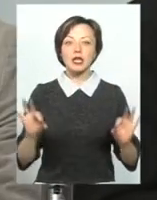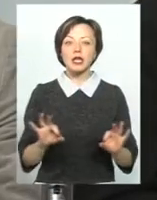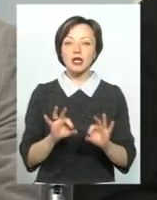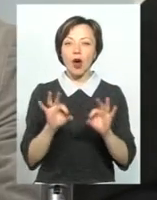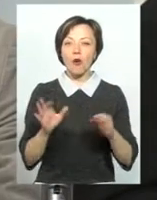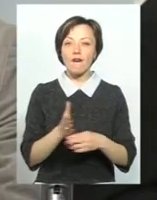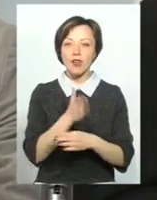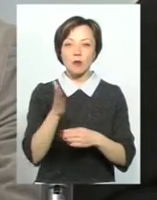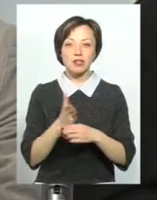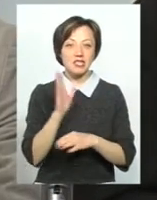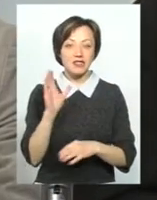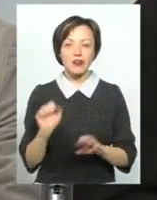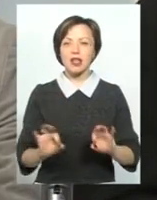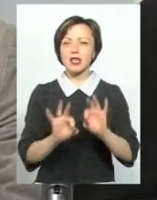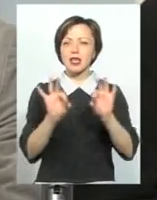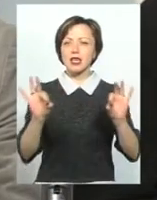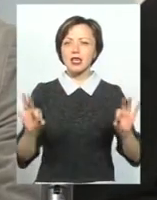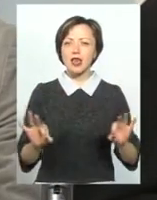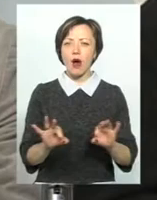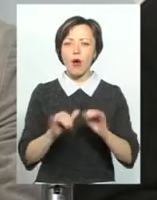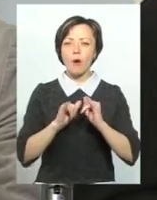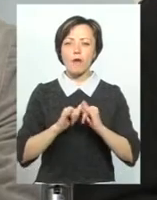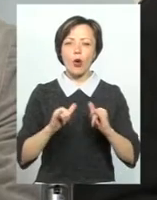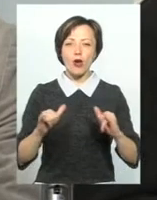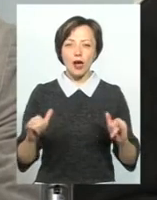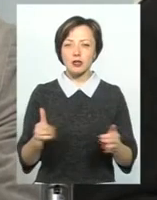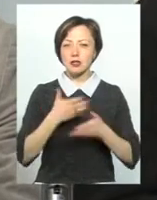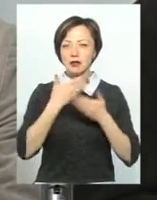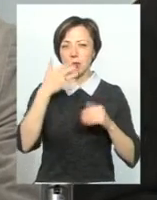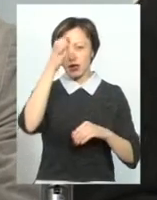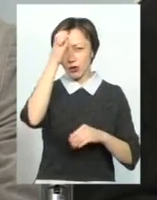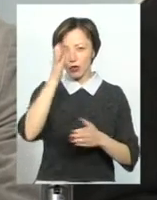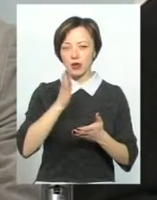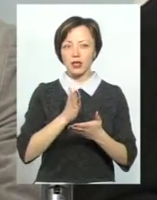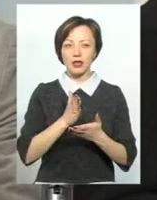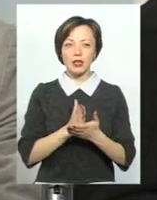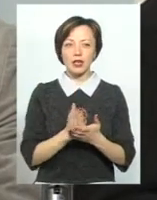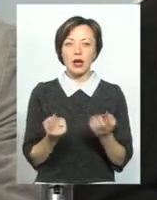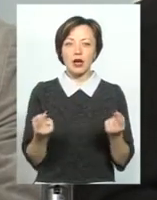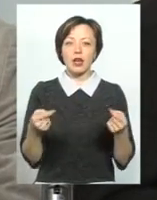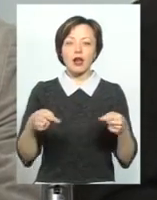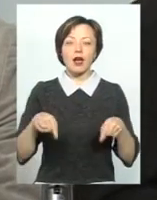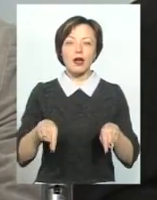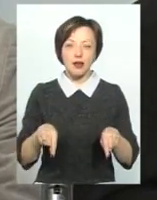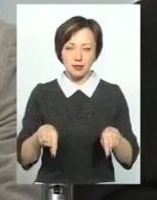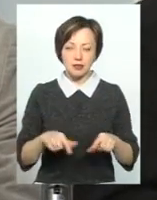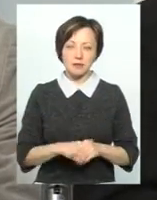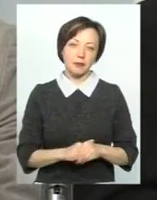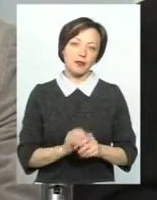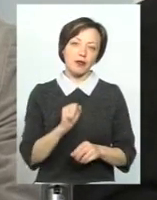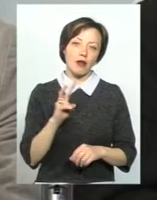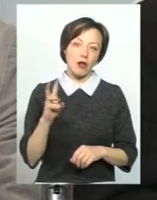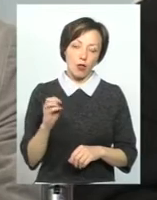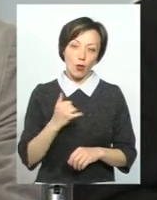ніякого виробництва, ніякого прогресу. Нема науки, є райгрес. Але у